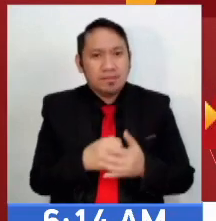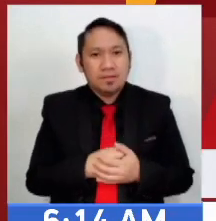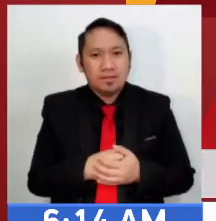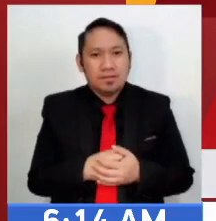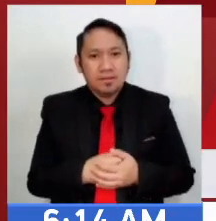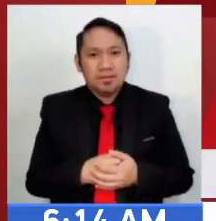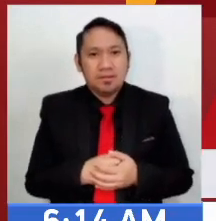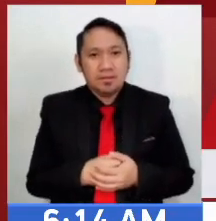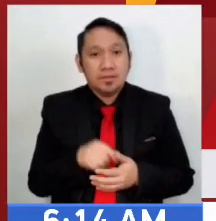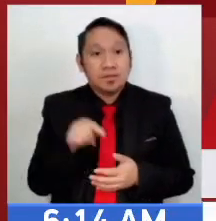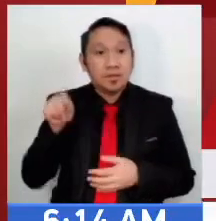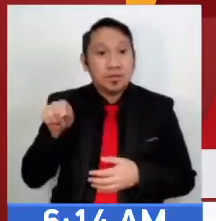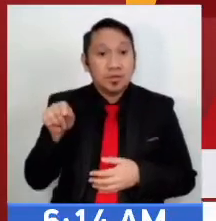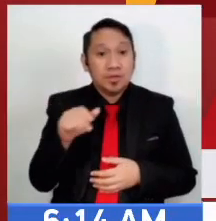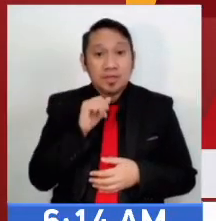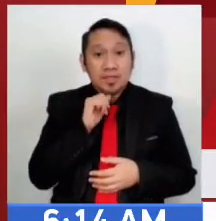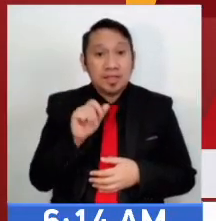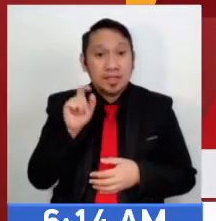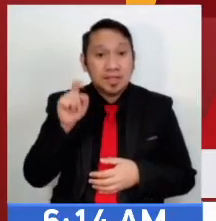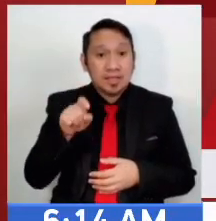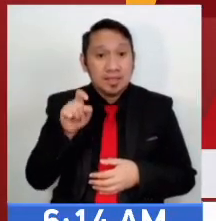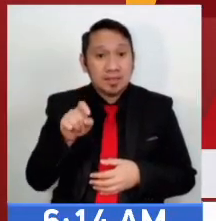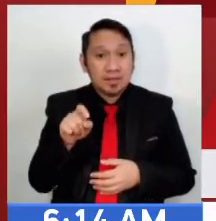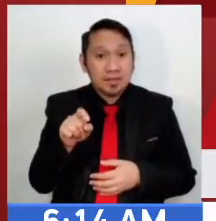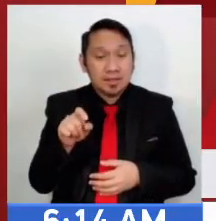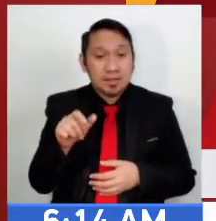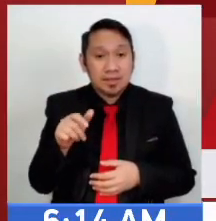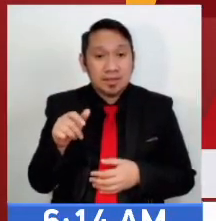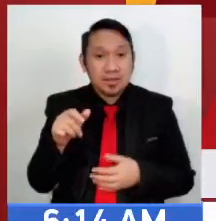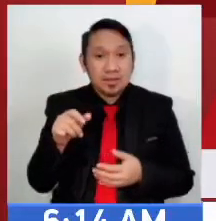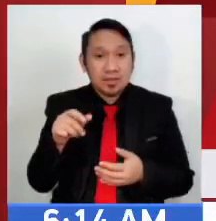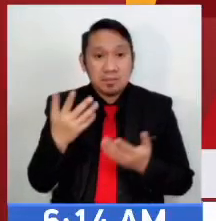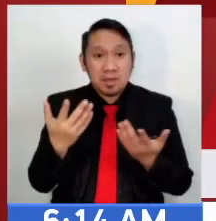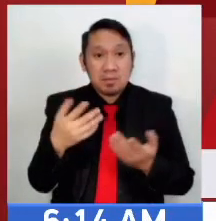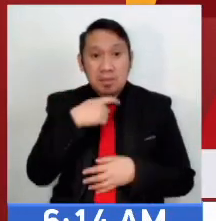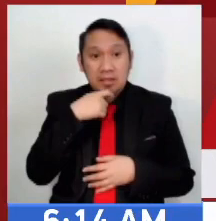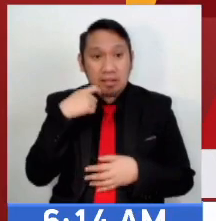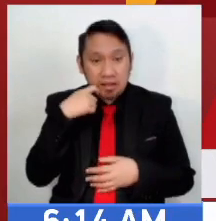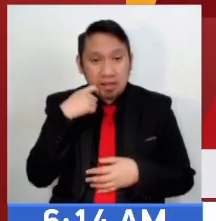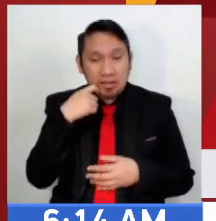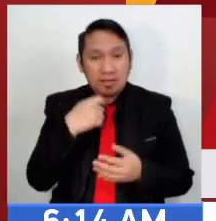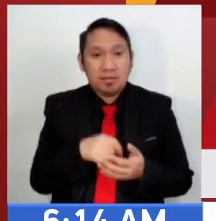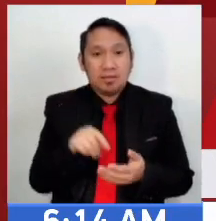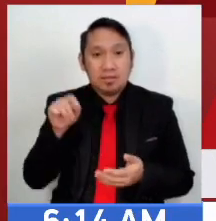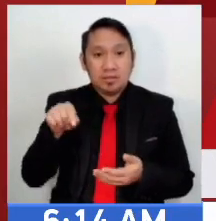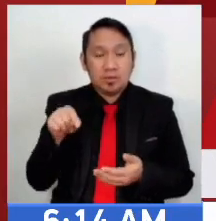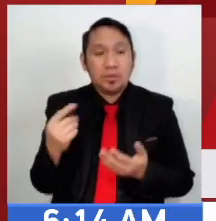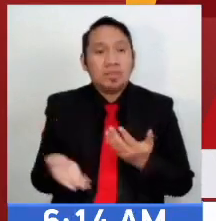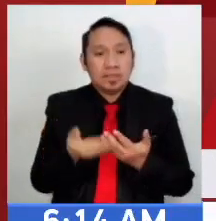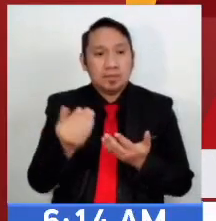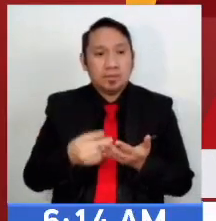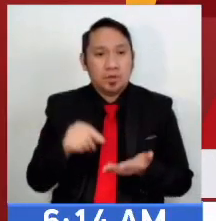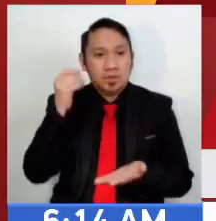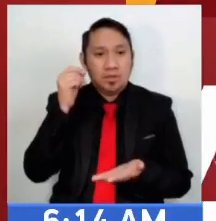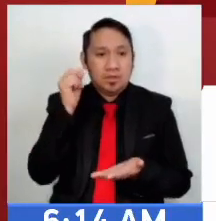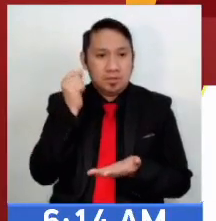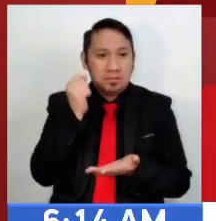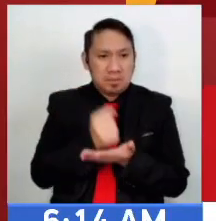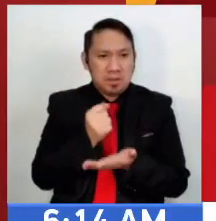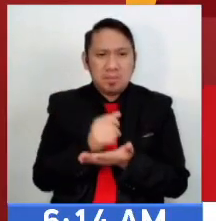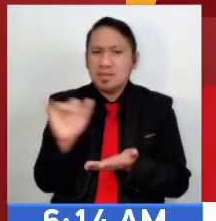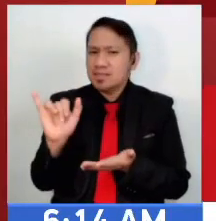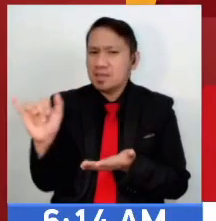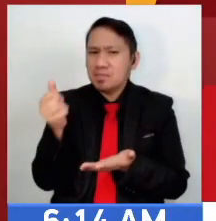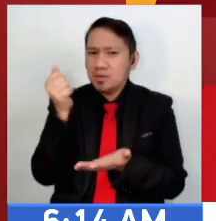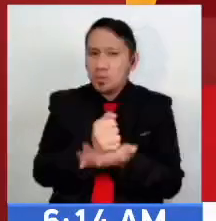pen, hindi na kailangan yung pen na baka matuyo. At least ito, i-stamp mo na lang na ganyan para i-stamp sa atin sa mga bata. At